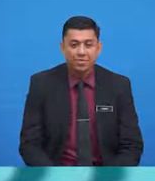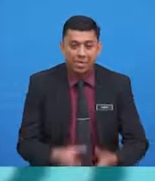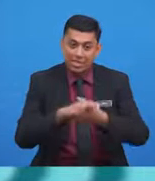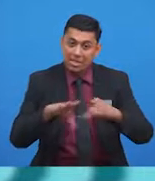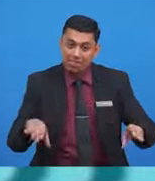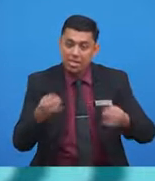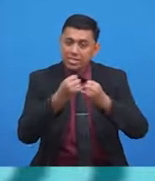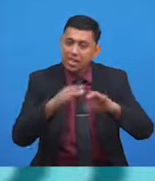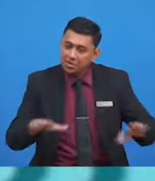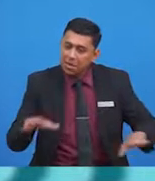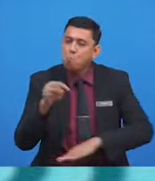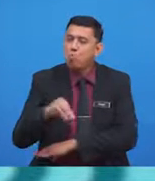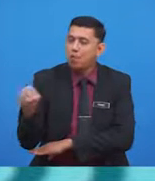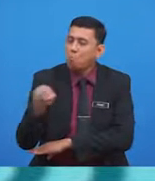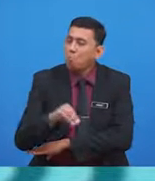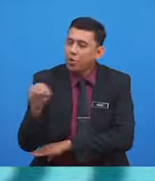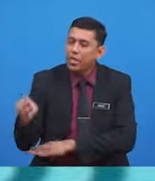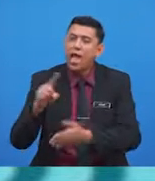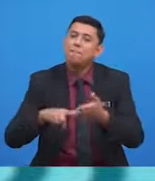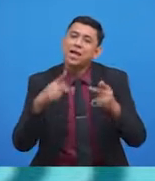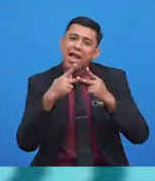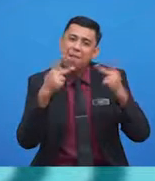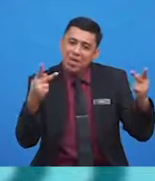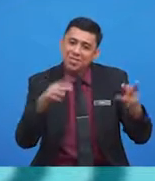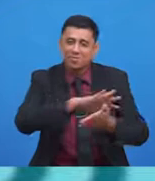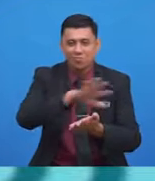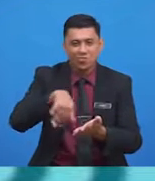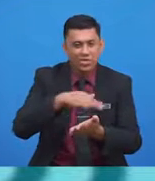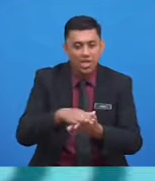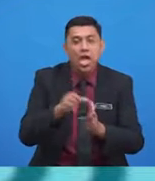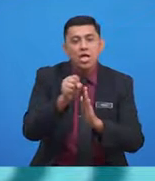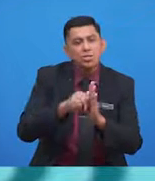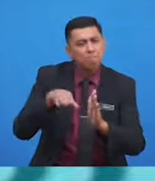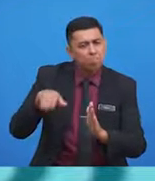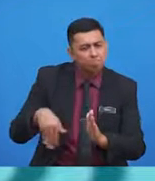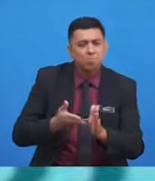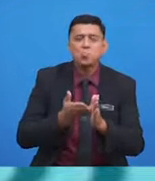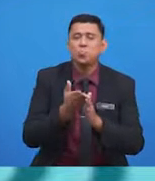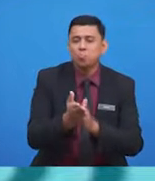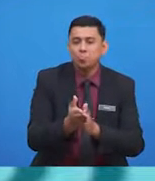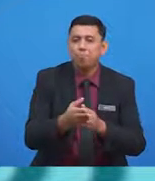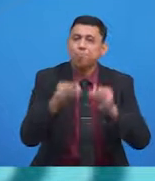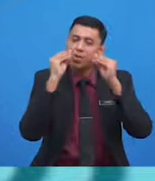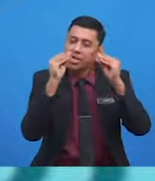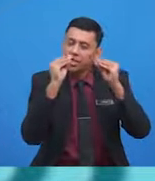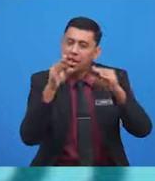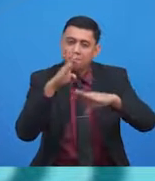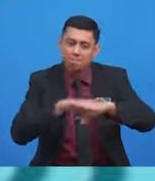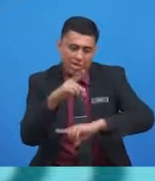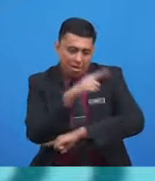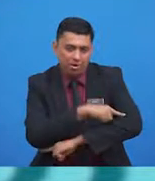Selamat sejahtera murid-murid. Apa khabar semua? Sebelum cikgu meneruskan pengajaran pada hari